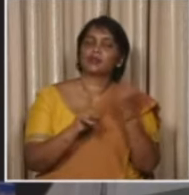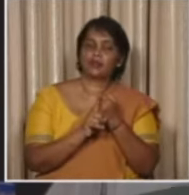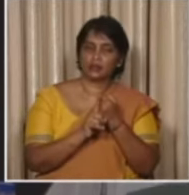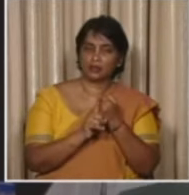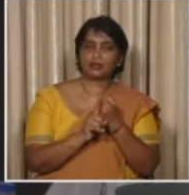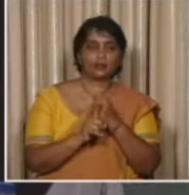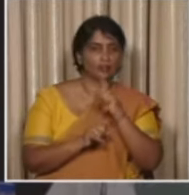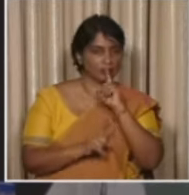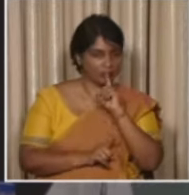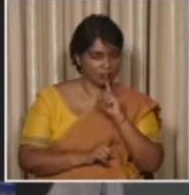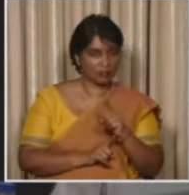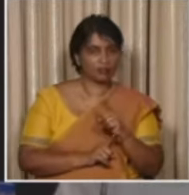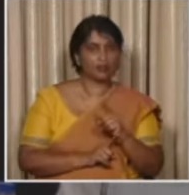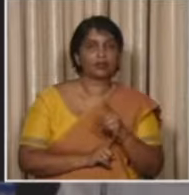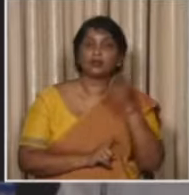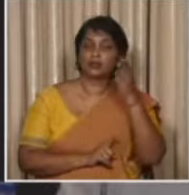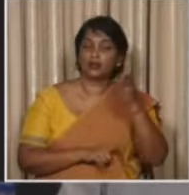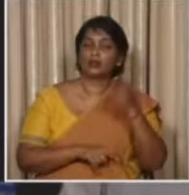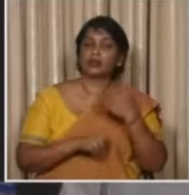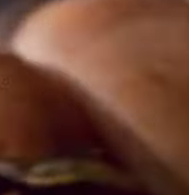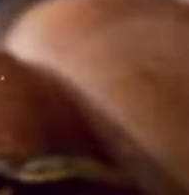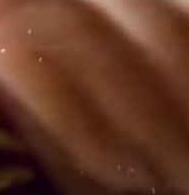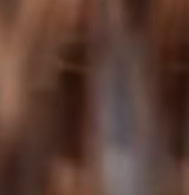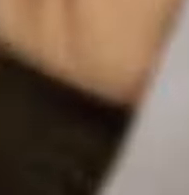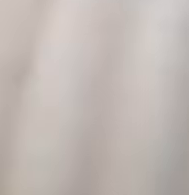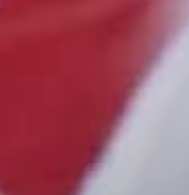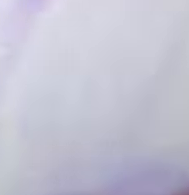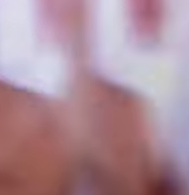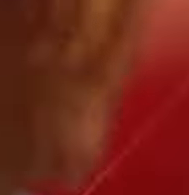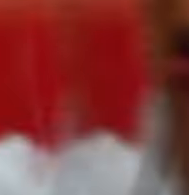මතක් කර දෙමින් ඔබතුමාට මගේ ස්තුතිය පුද කරනවා.